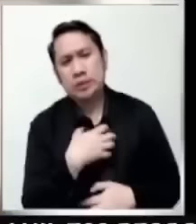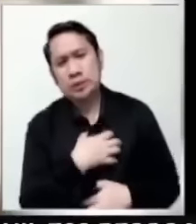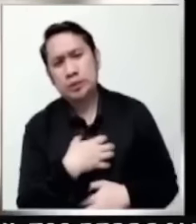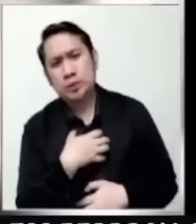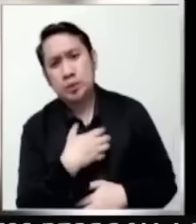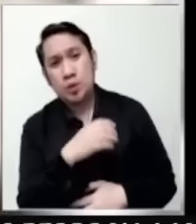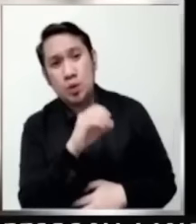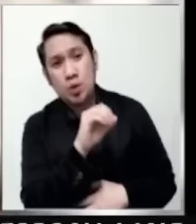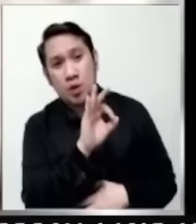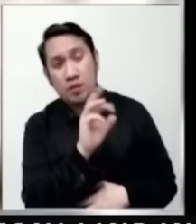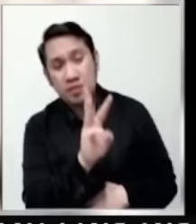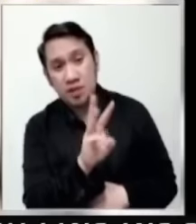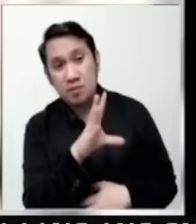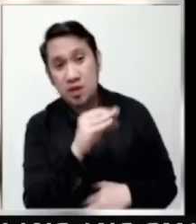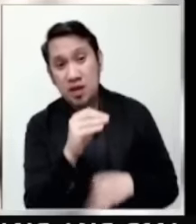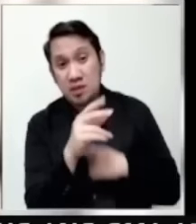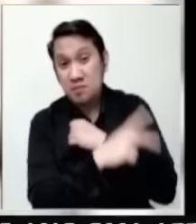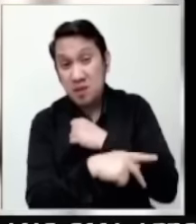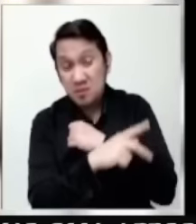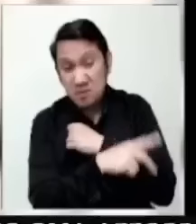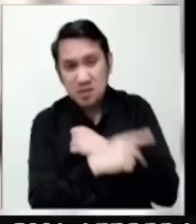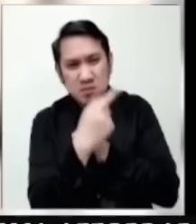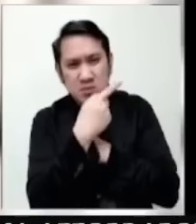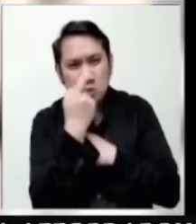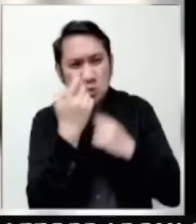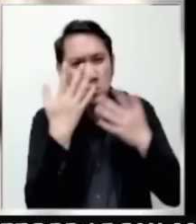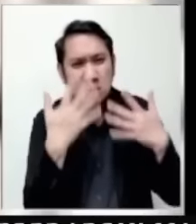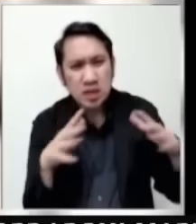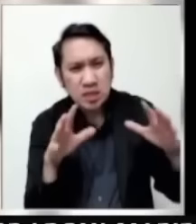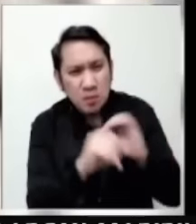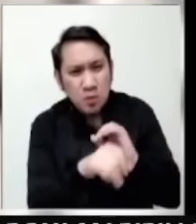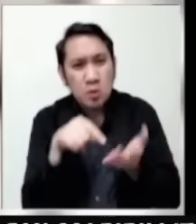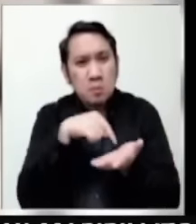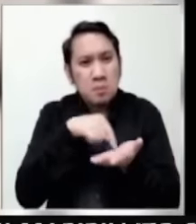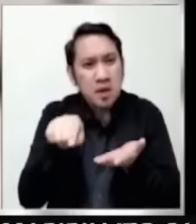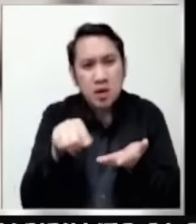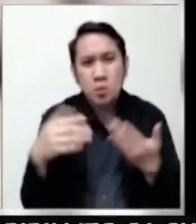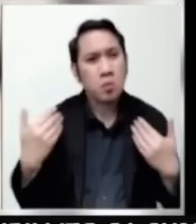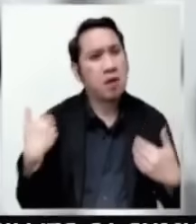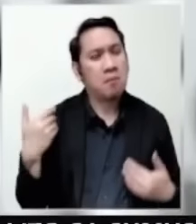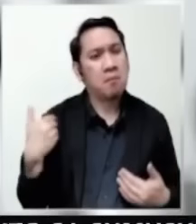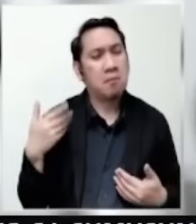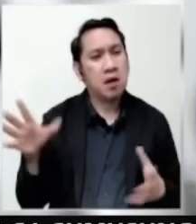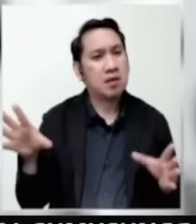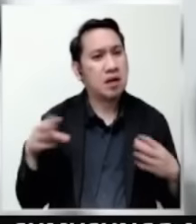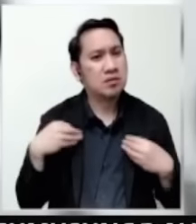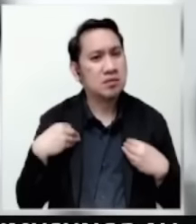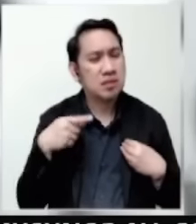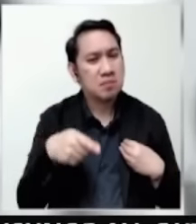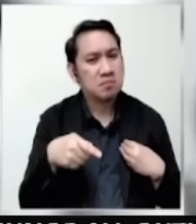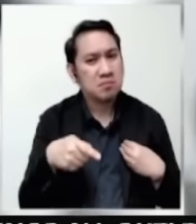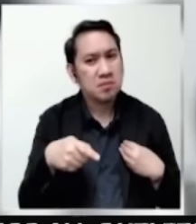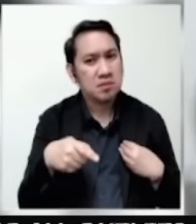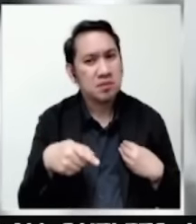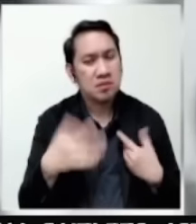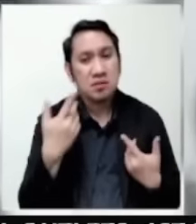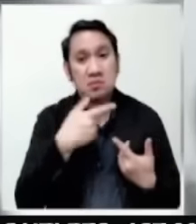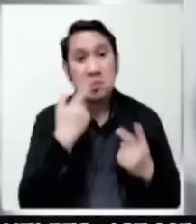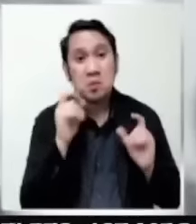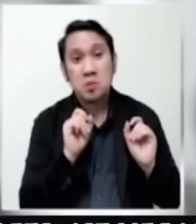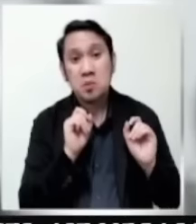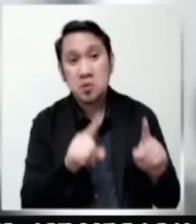mga taga-probinsya dahil pagkatapos daw nilang magbayad, wala pa rin silang natatanggap na item. Ibibenta ko rin po sa mga friends